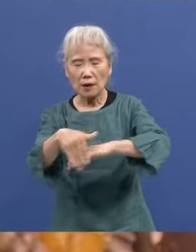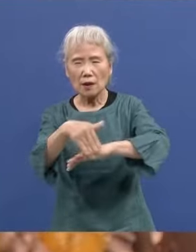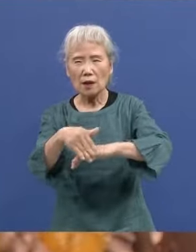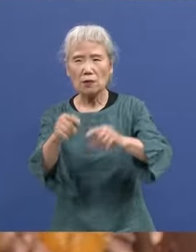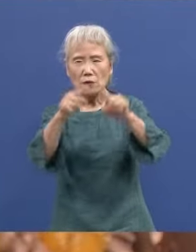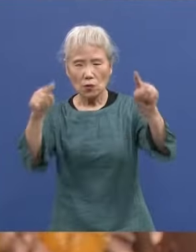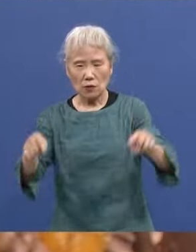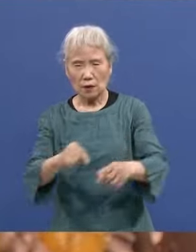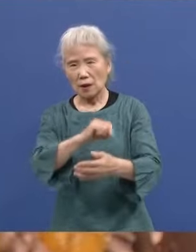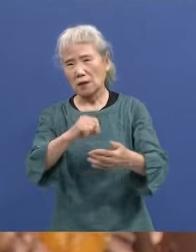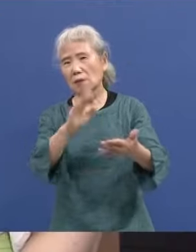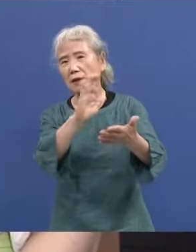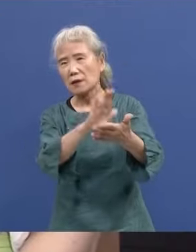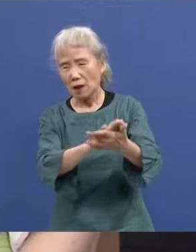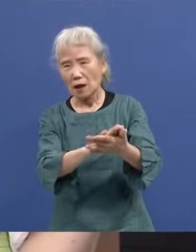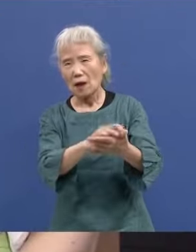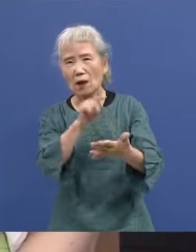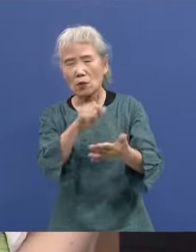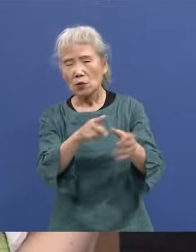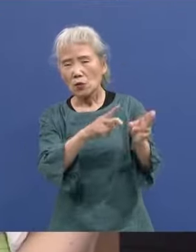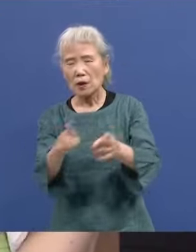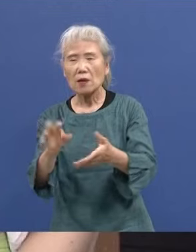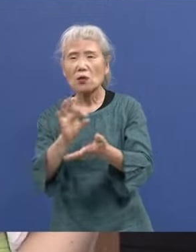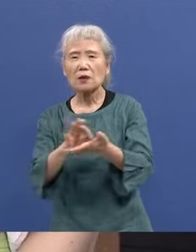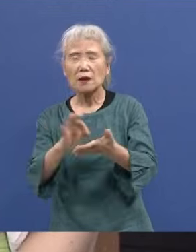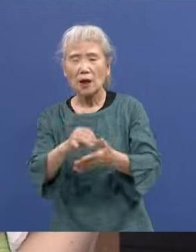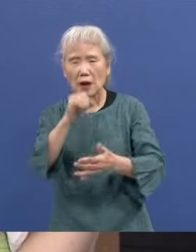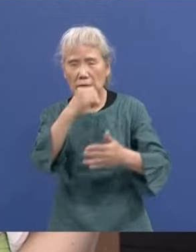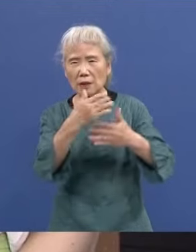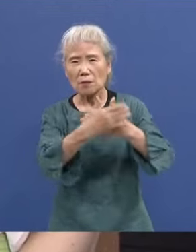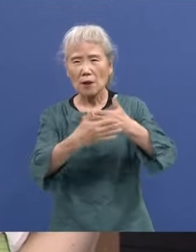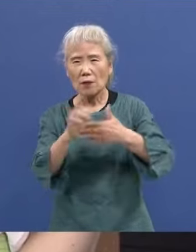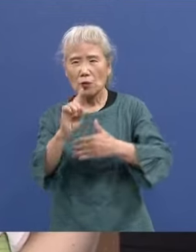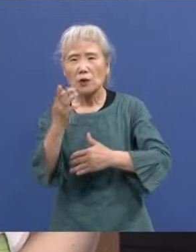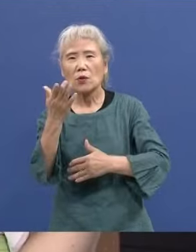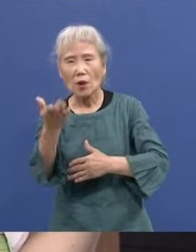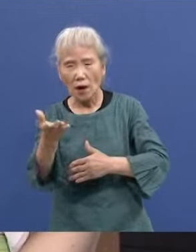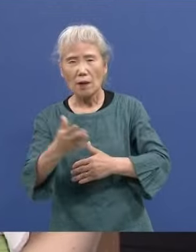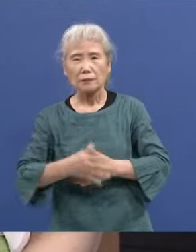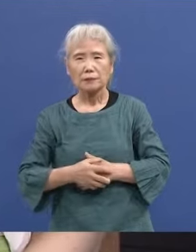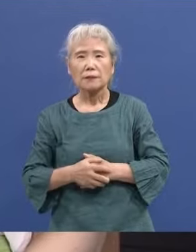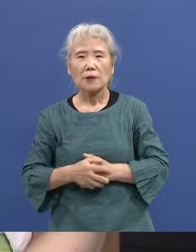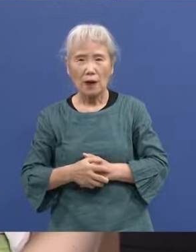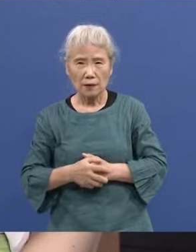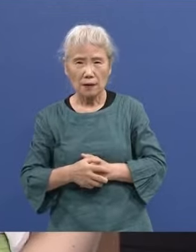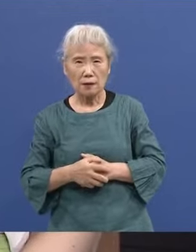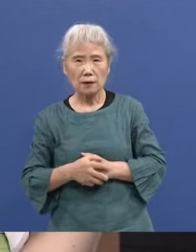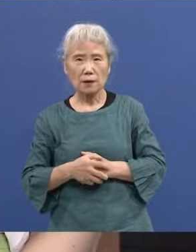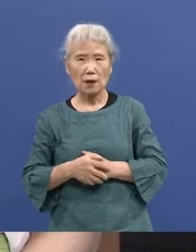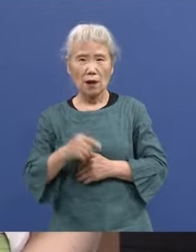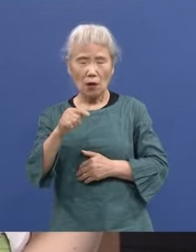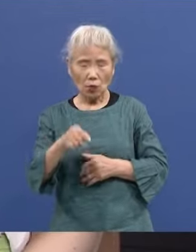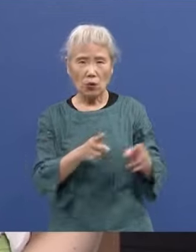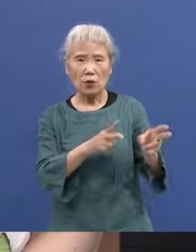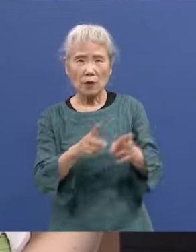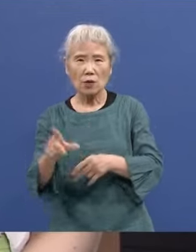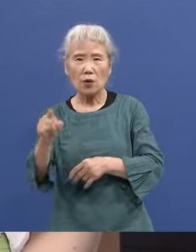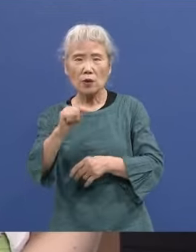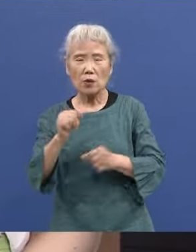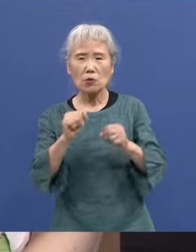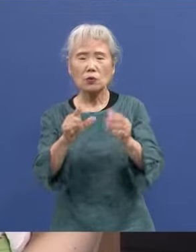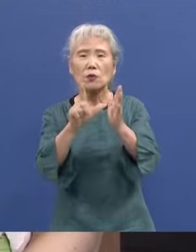載をしました。 制度を使ってみて良かったところはどんなところですか。 はい、この制度を利用